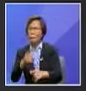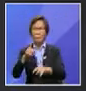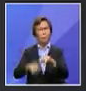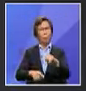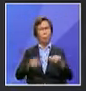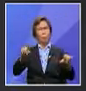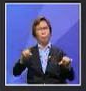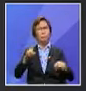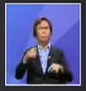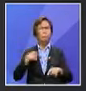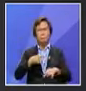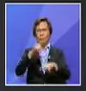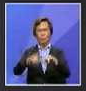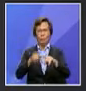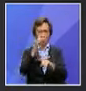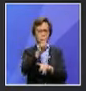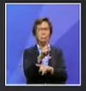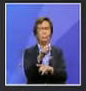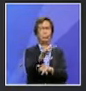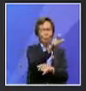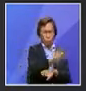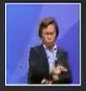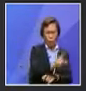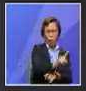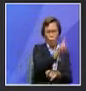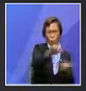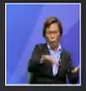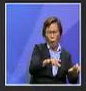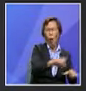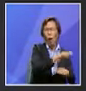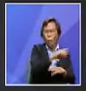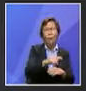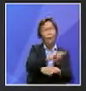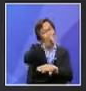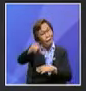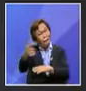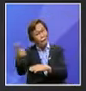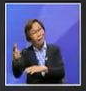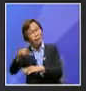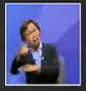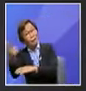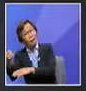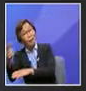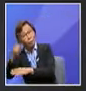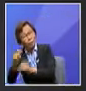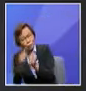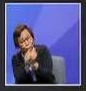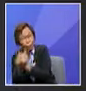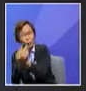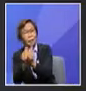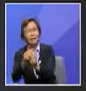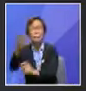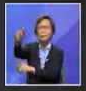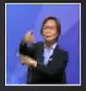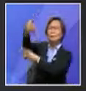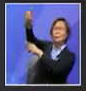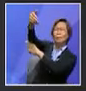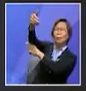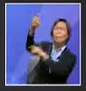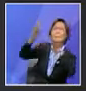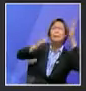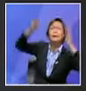dibuat hanya dengan satu pihak. Dia harus pihak-pihak yang lain juga. Dan Jalur Gemilang ini bendera